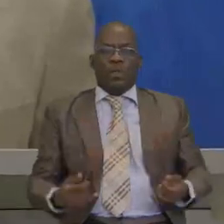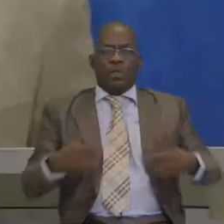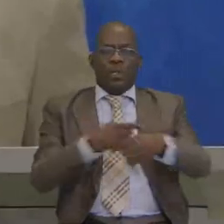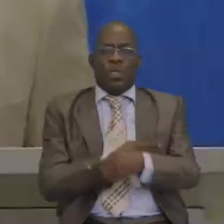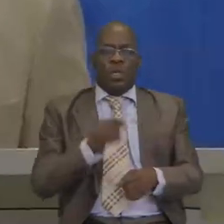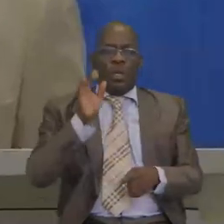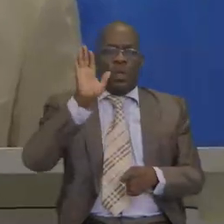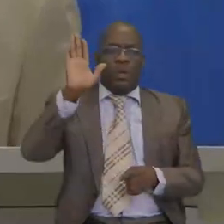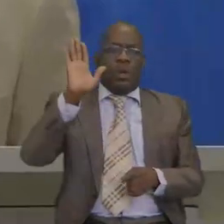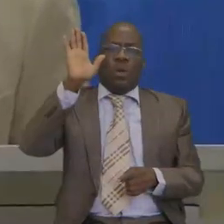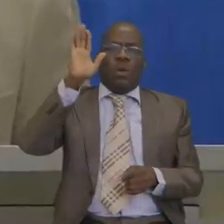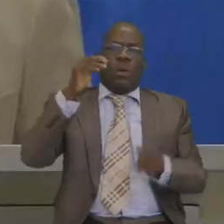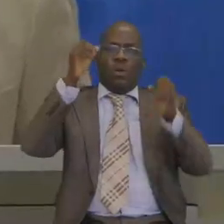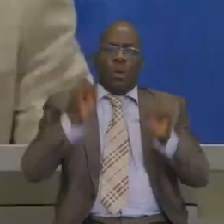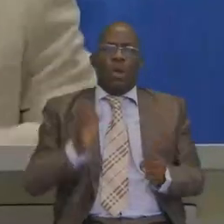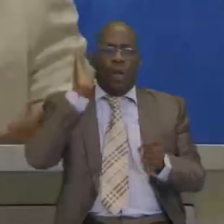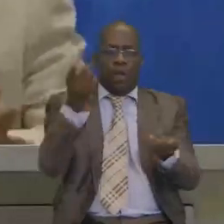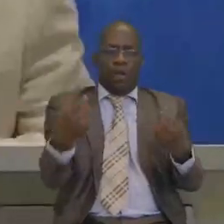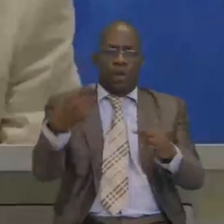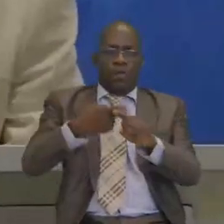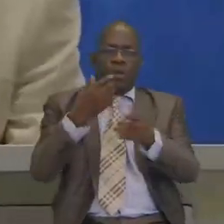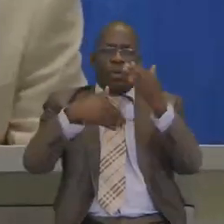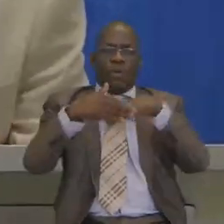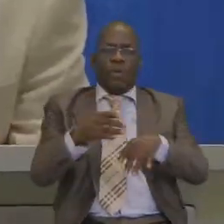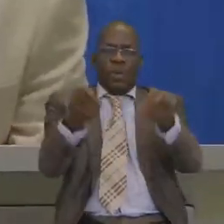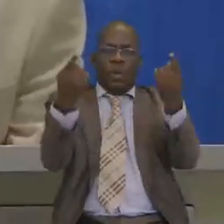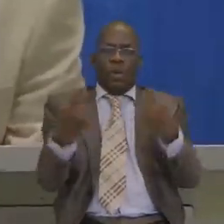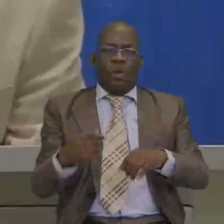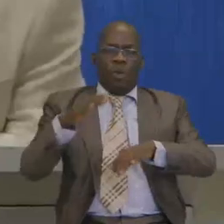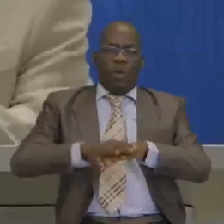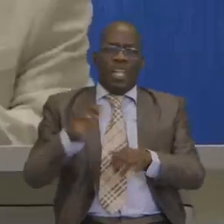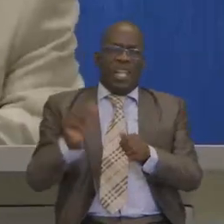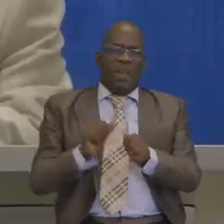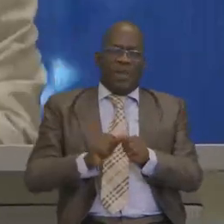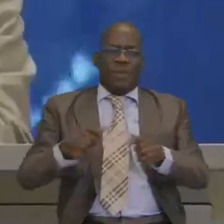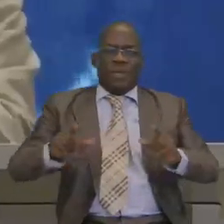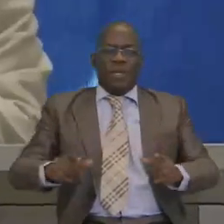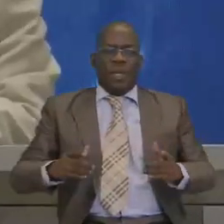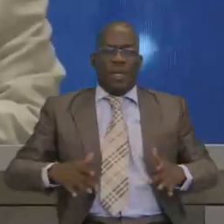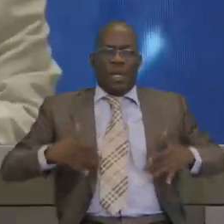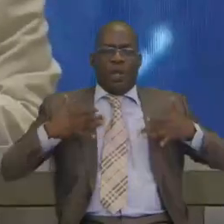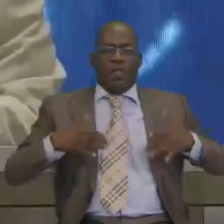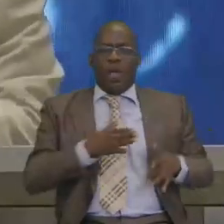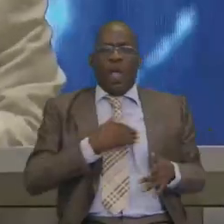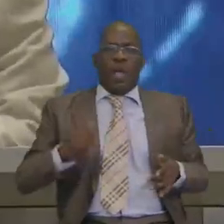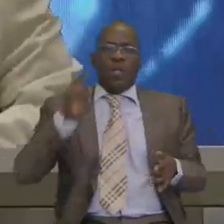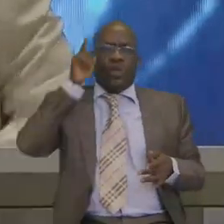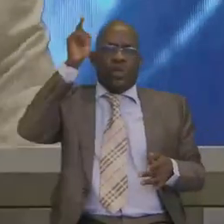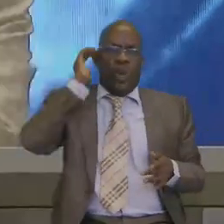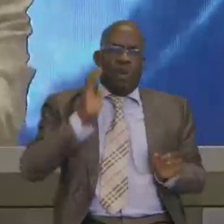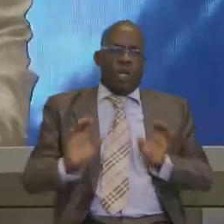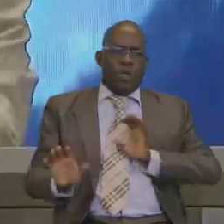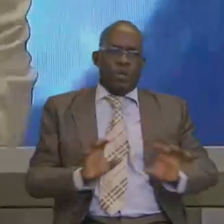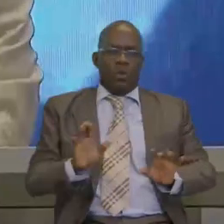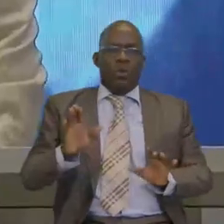puissance descende d'en haut. Viens sur chaque vie et tu feras